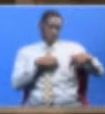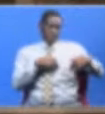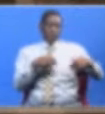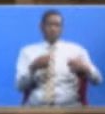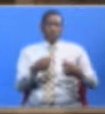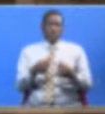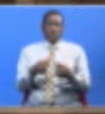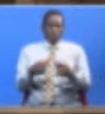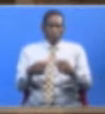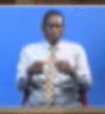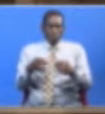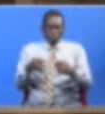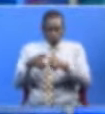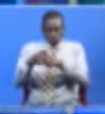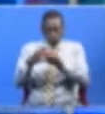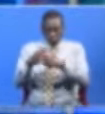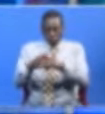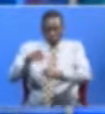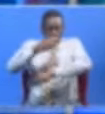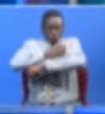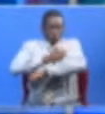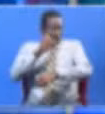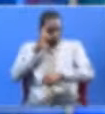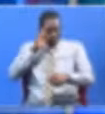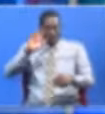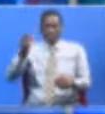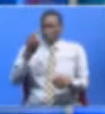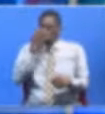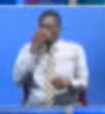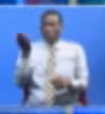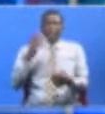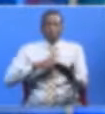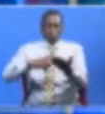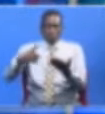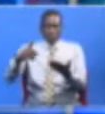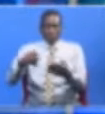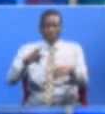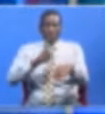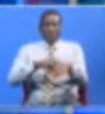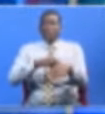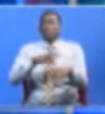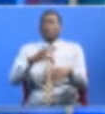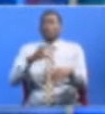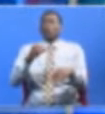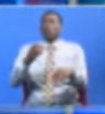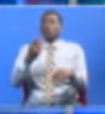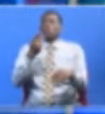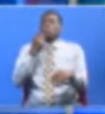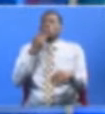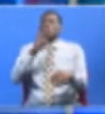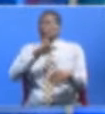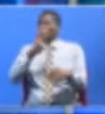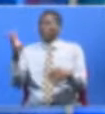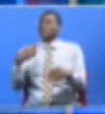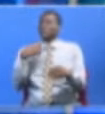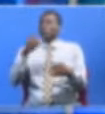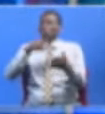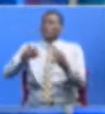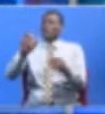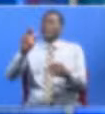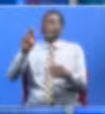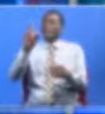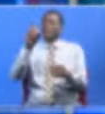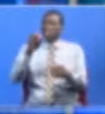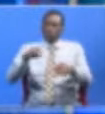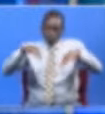karabati mashule. Kumbuka Rais William Ruto wiki jana akiwa kule Pokot Magharibi alisema kwamba maafisa wa KDF watakuwa kichukua